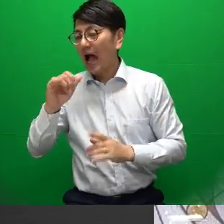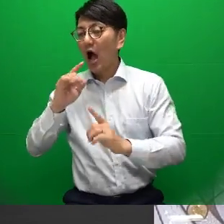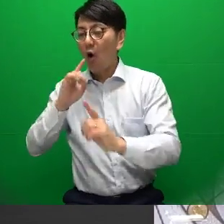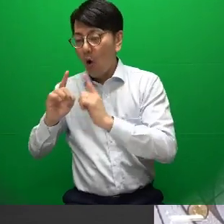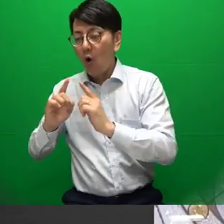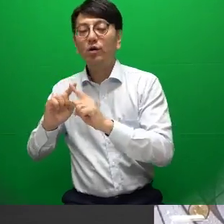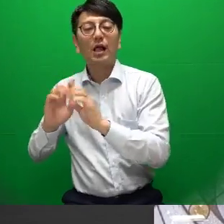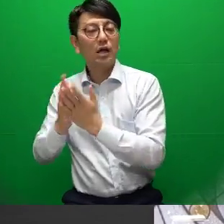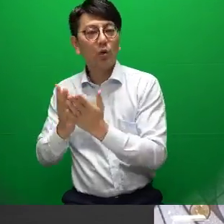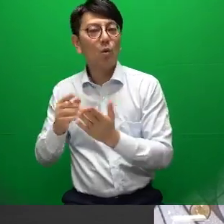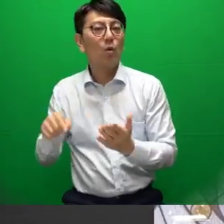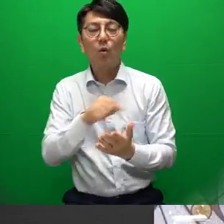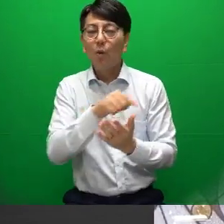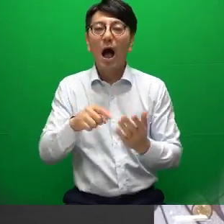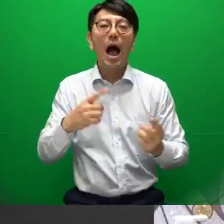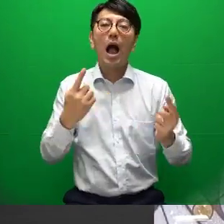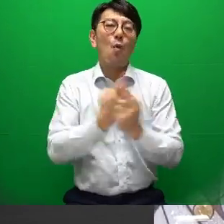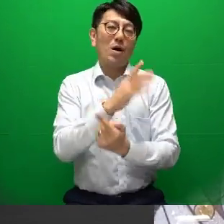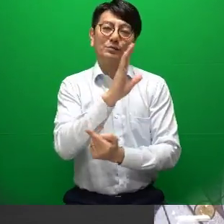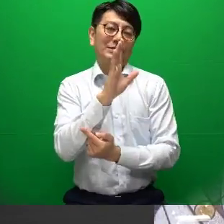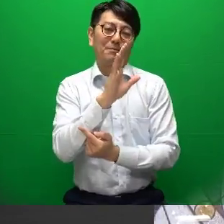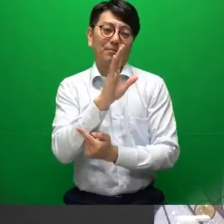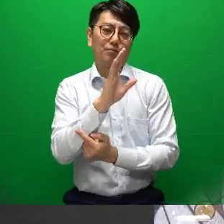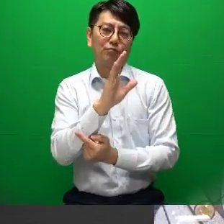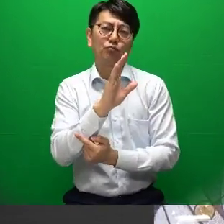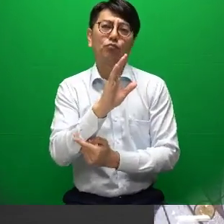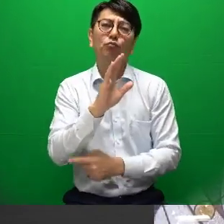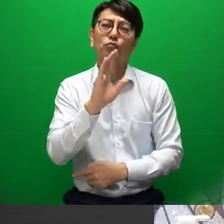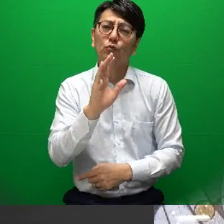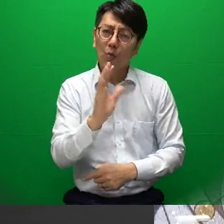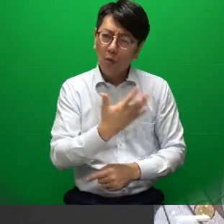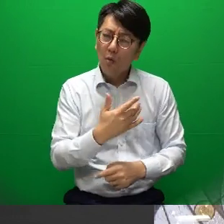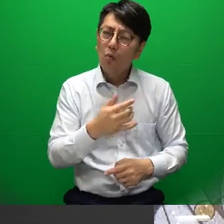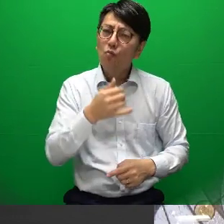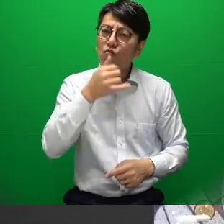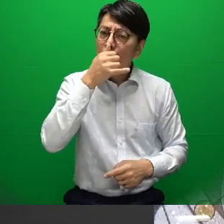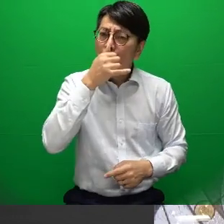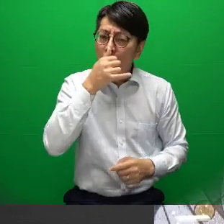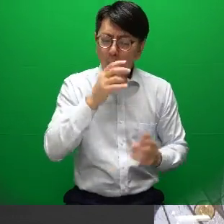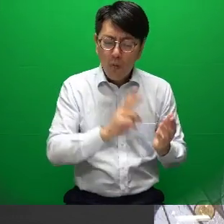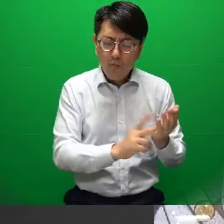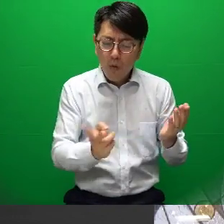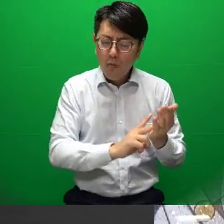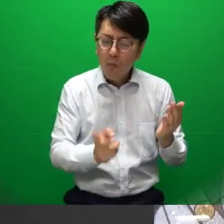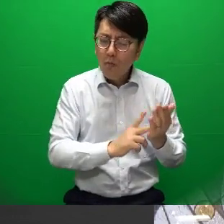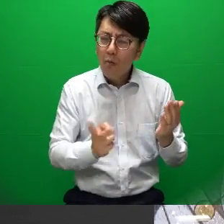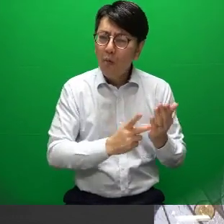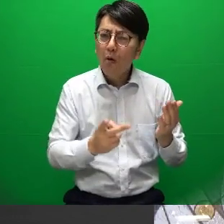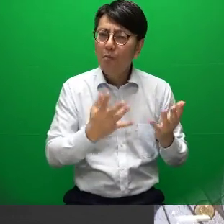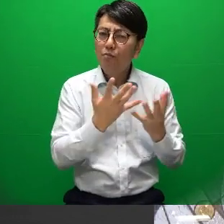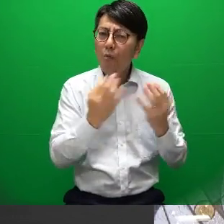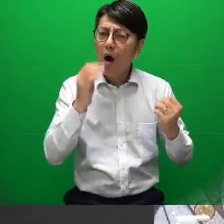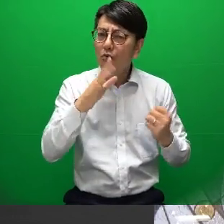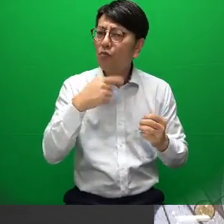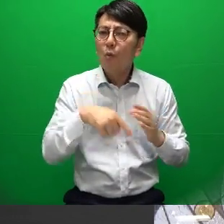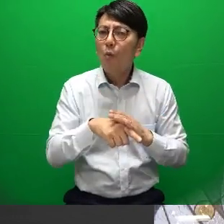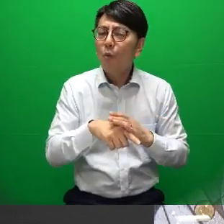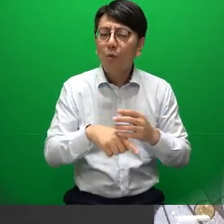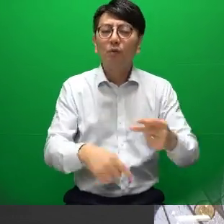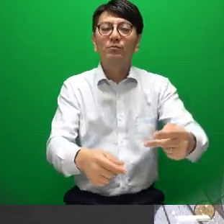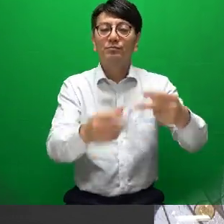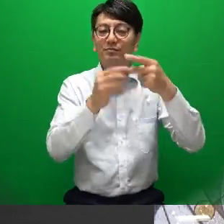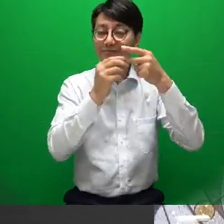がないんですはなぜ多くの翻訳が出てくるのか第2番目それは